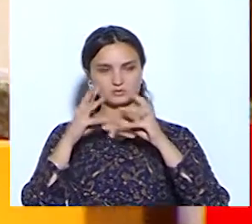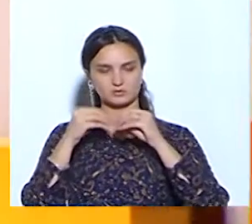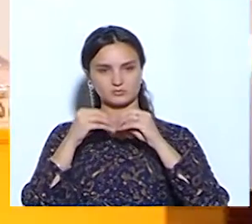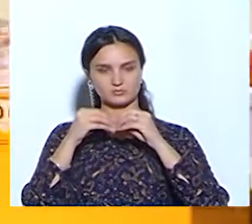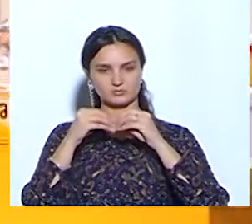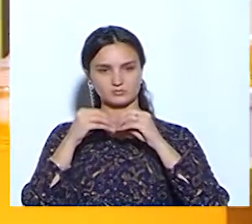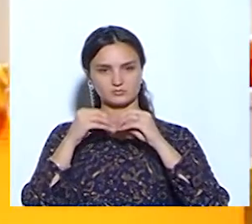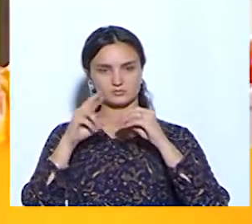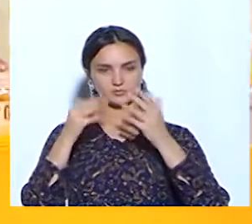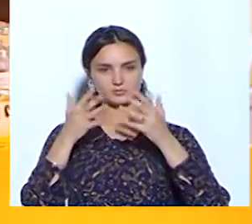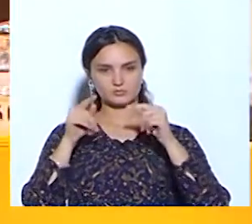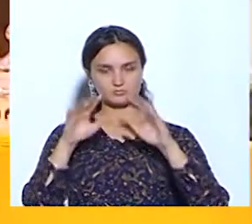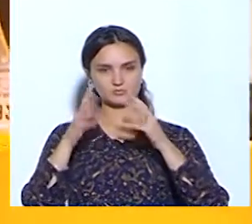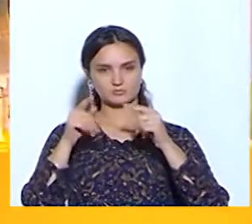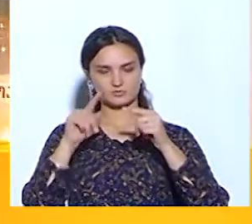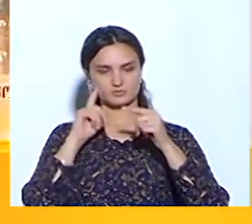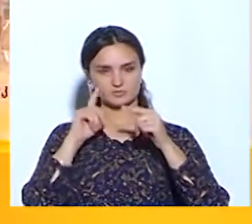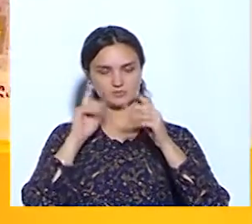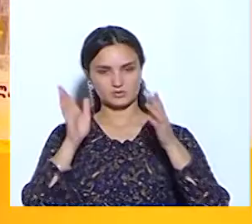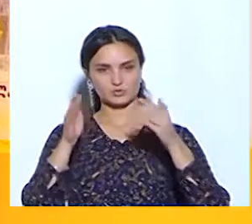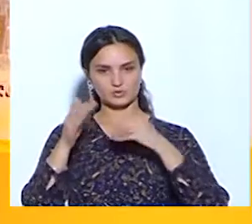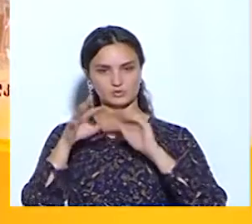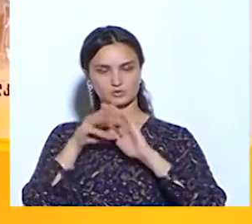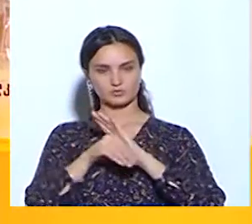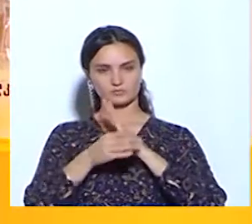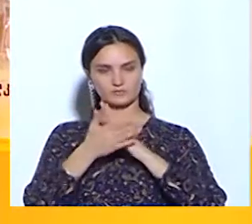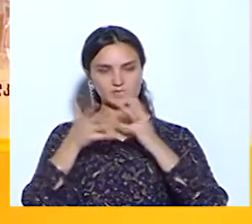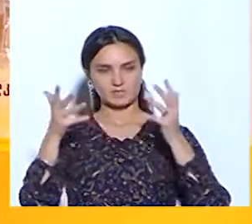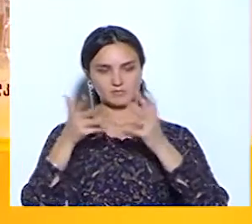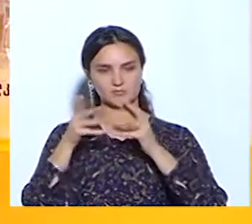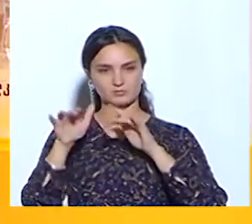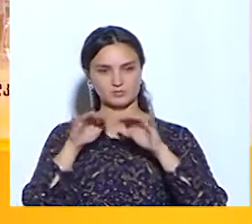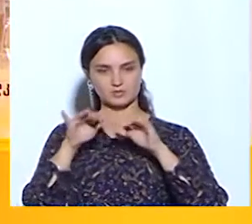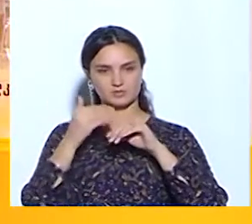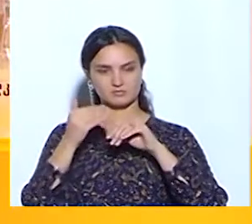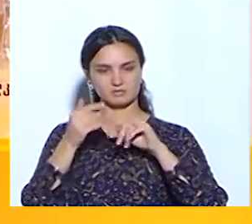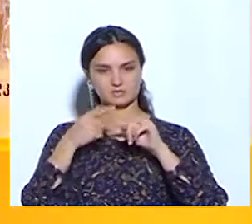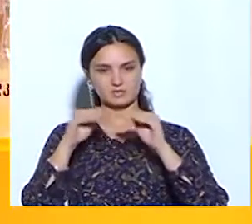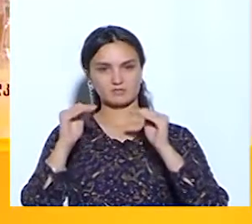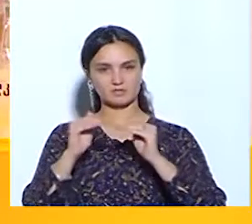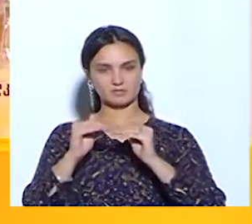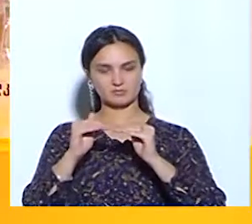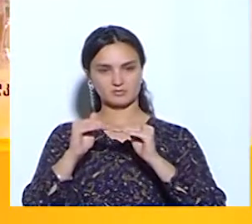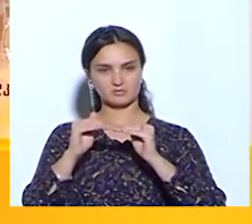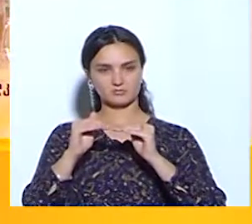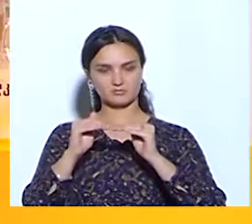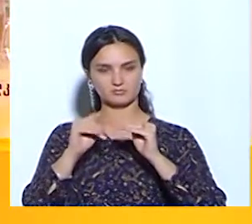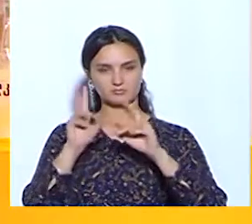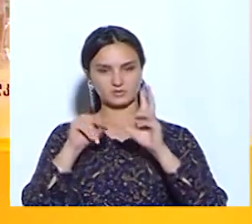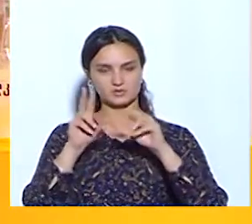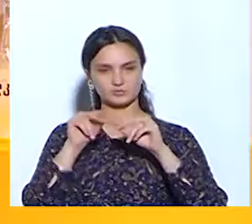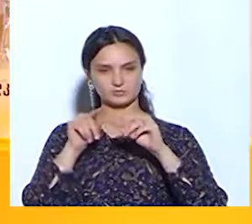სურათი და თუ ამ შემთხვევაში, მწვანე ზონის შემთხვევაში ჩვენ გვაქვს ანთებითი პროცესების კენ ტენდენციის დაქვეითება,